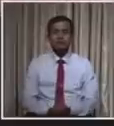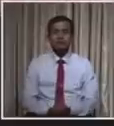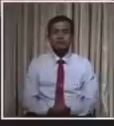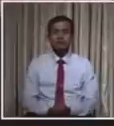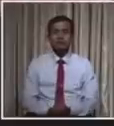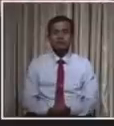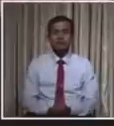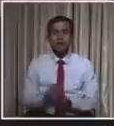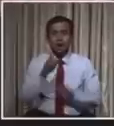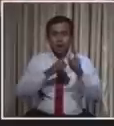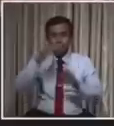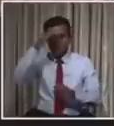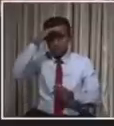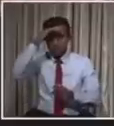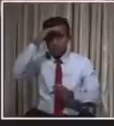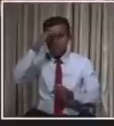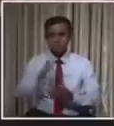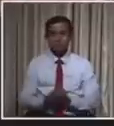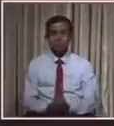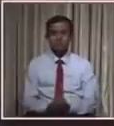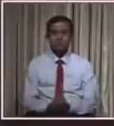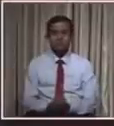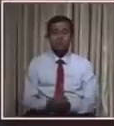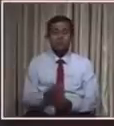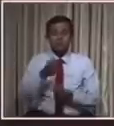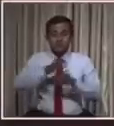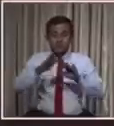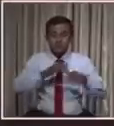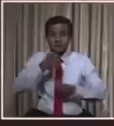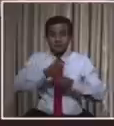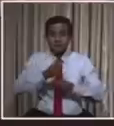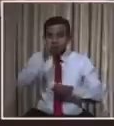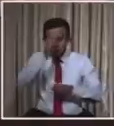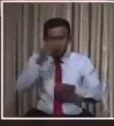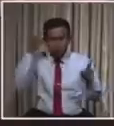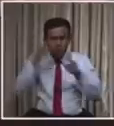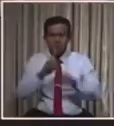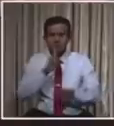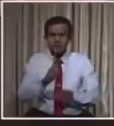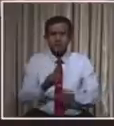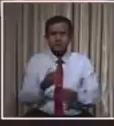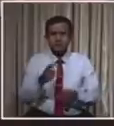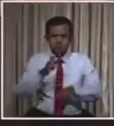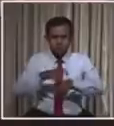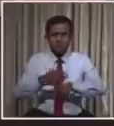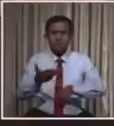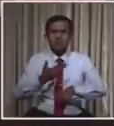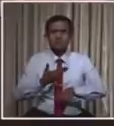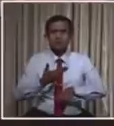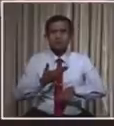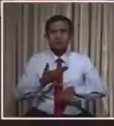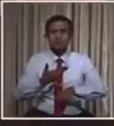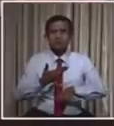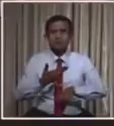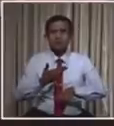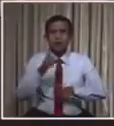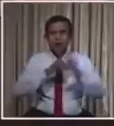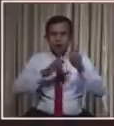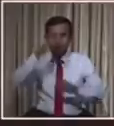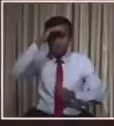අරු කතානායකතුමනි මේ මේ මම යහපාලන ආණ්ඩුවේ හොරකමක් ගැන කියන්න යන්නේ පොඩ්ඩ හිත දෙන්නකෝ ගරු